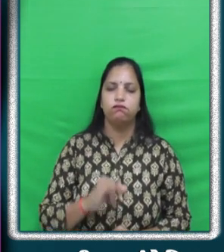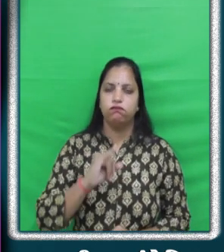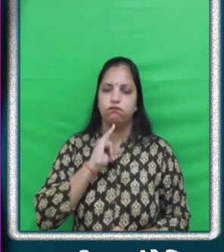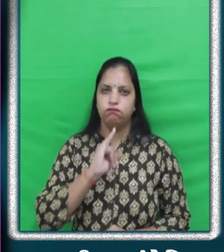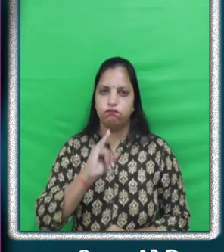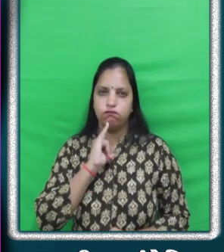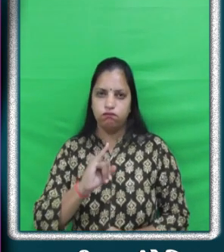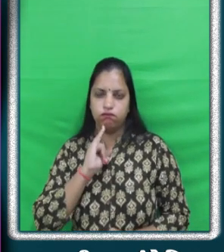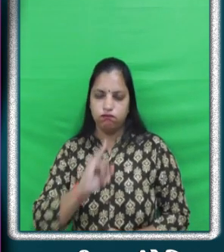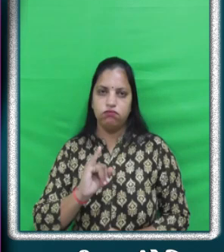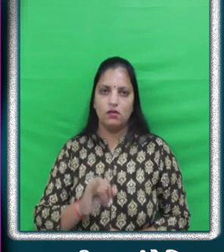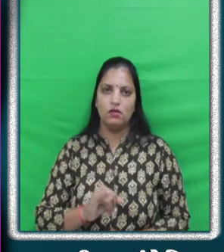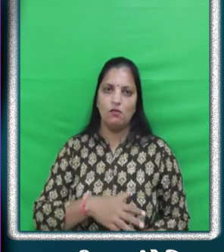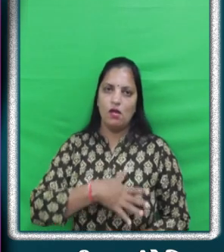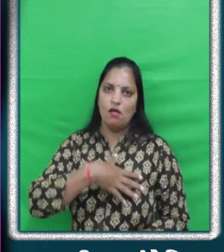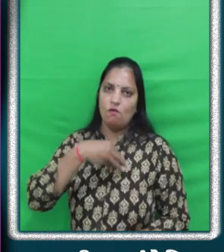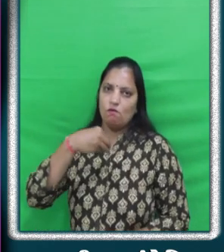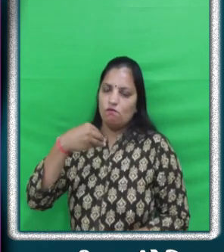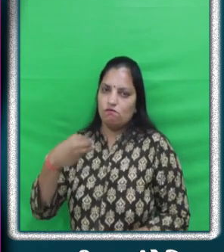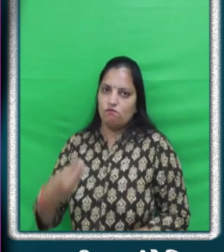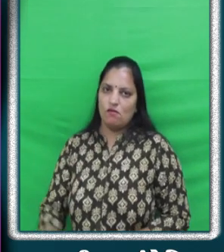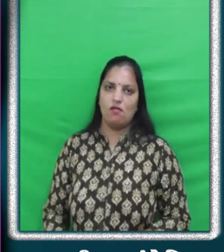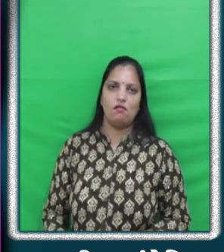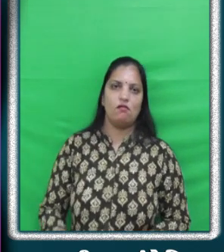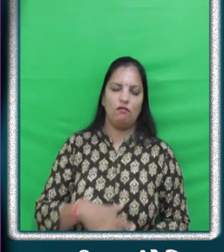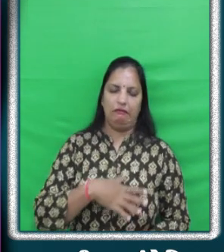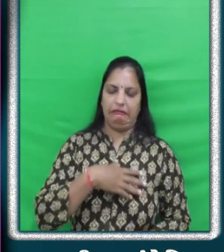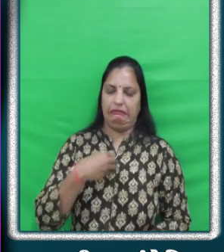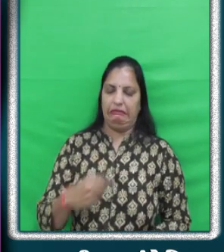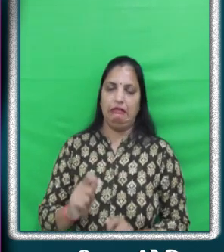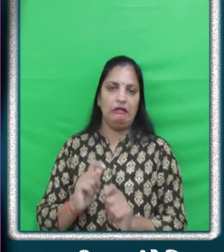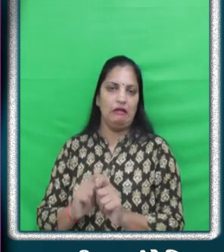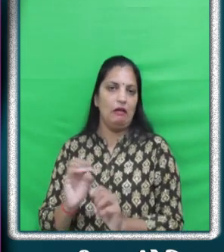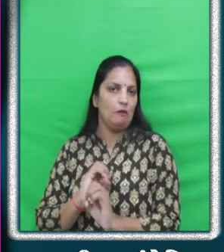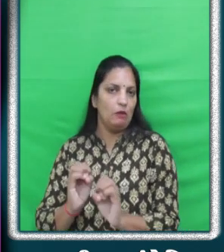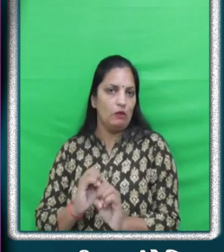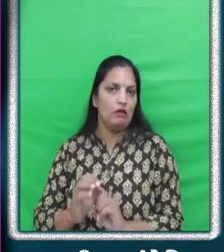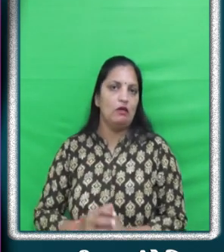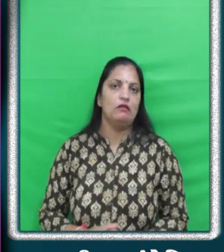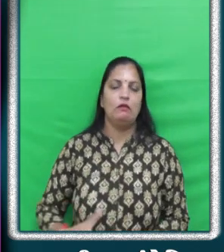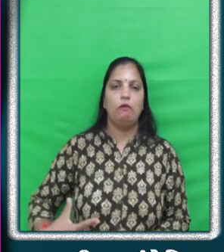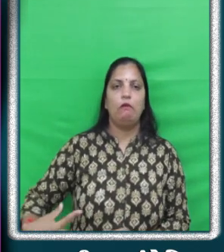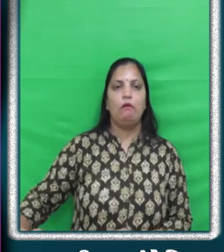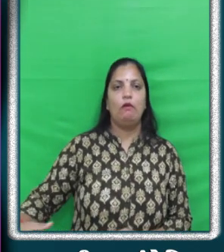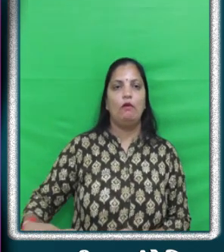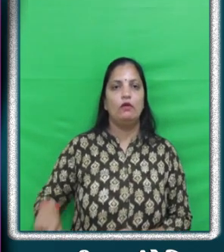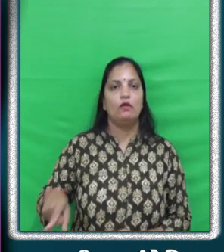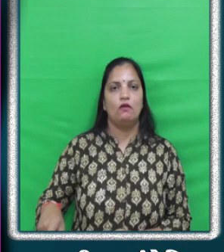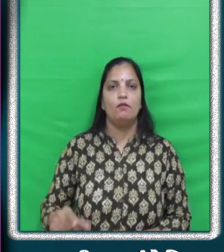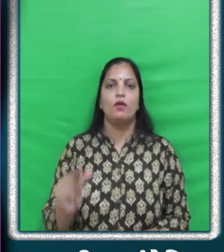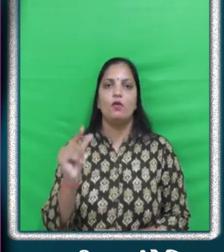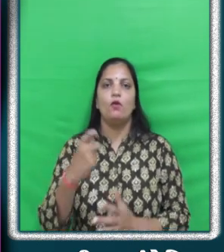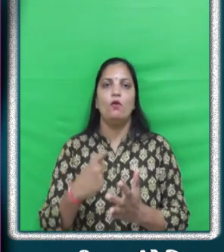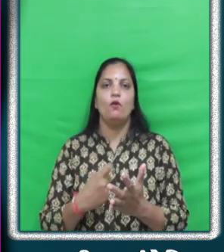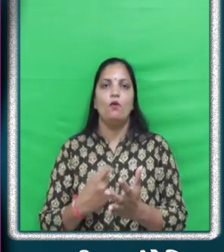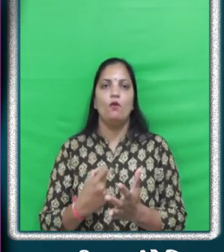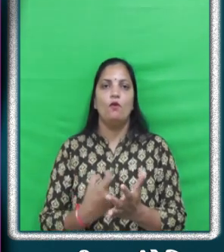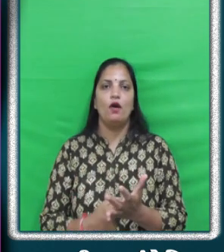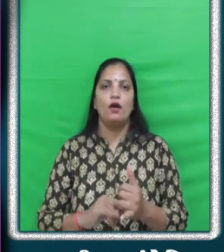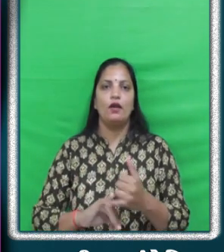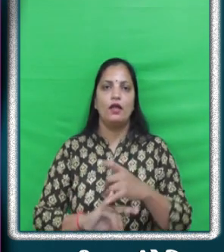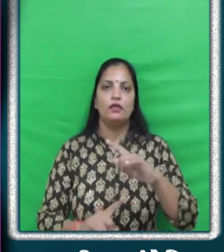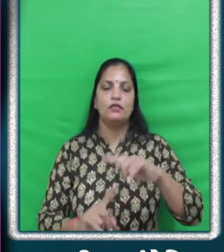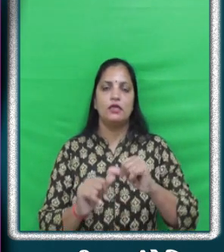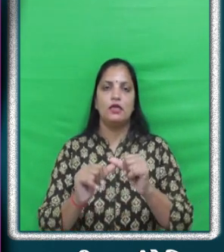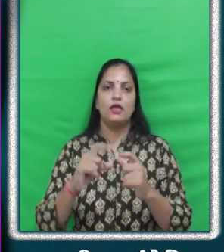ચયાપચયિક ઉત્સર્ગ કે નકામા પદાર્થોનો નિકાલ કરવામાં આવે તેને ઉત્સર્જન કરે કહે